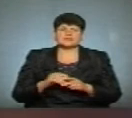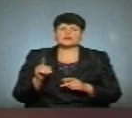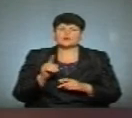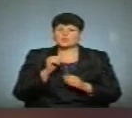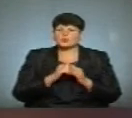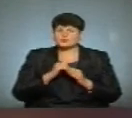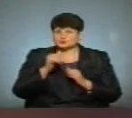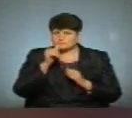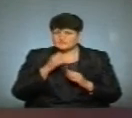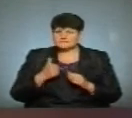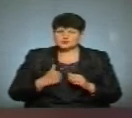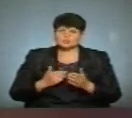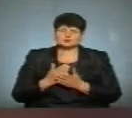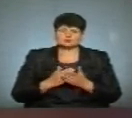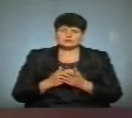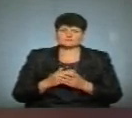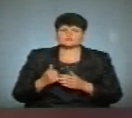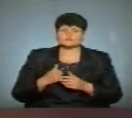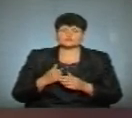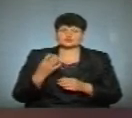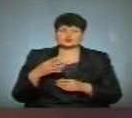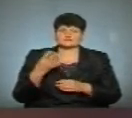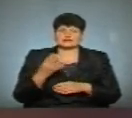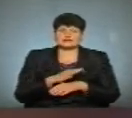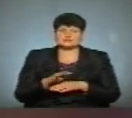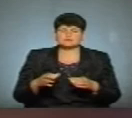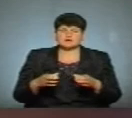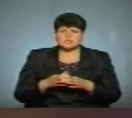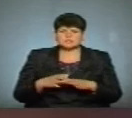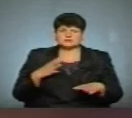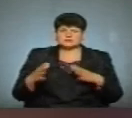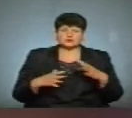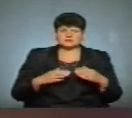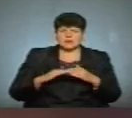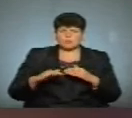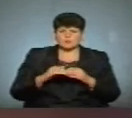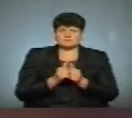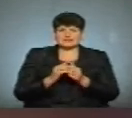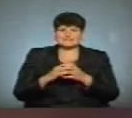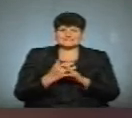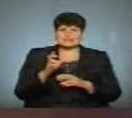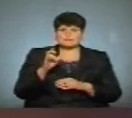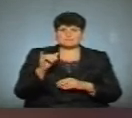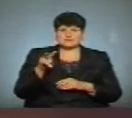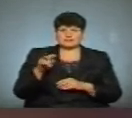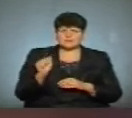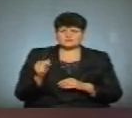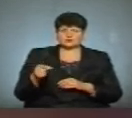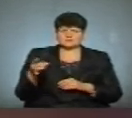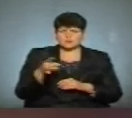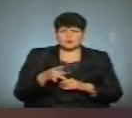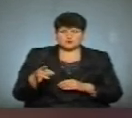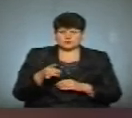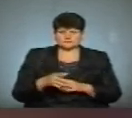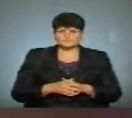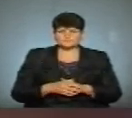Щомісяця військовослужбовці 44-ї артилерійської бригади тренуються на полігоні поблизу села Біла Тернопільського району, розповів пресофіцер бригади